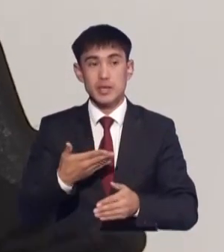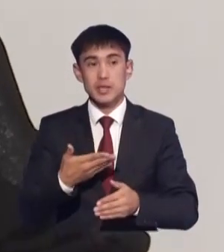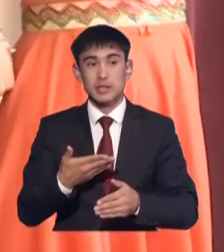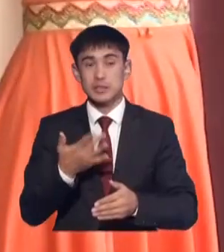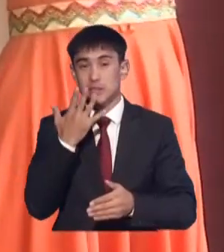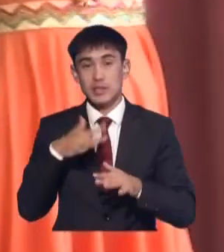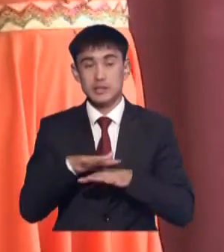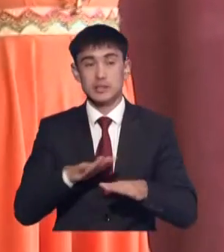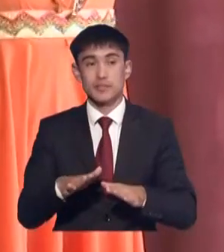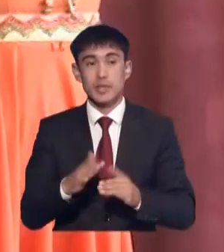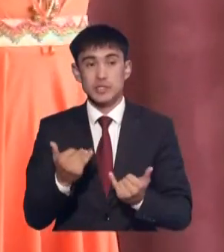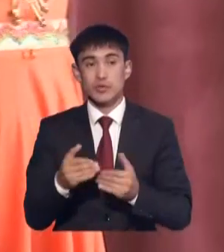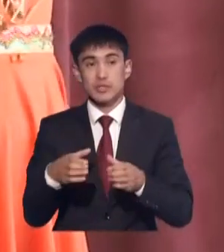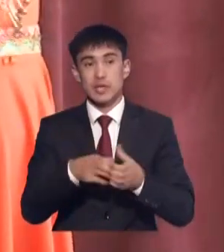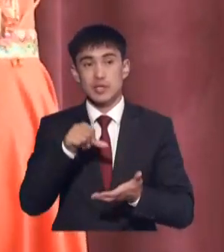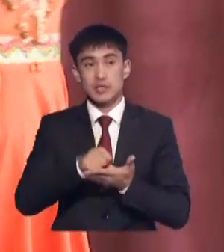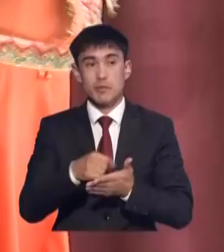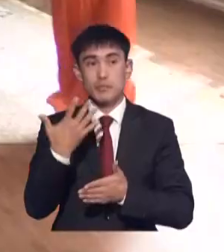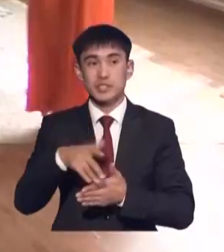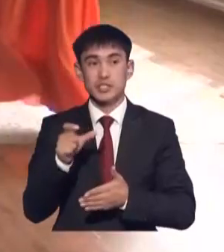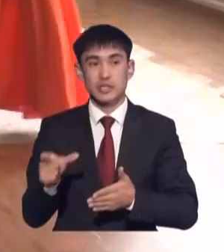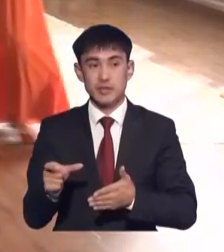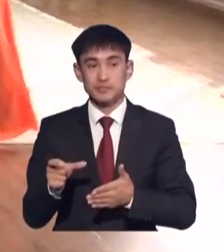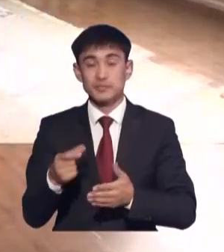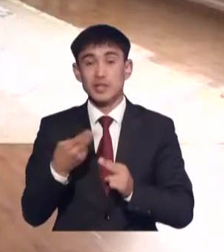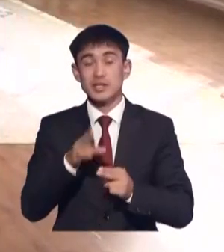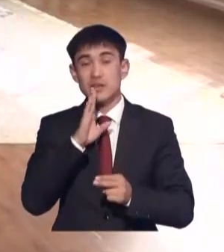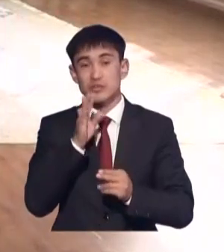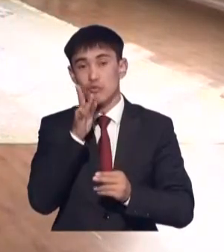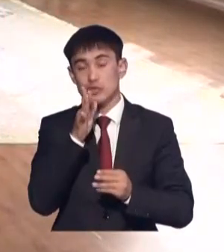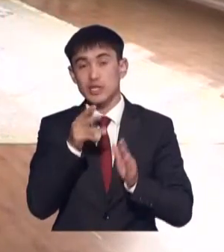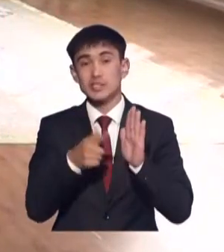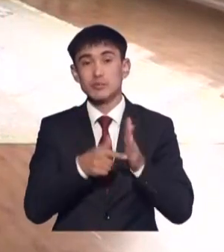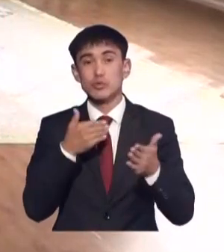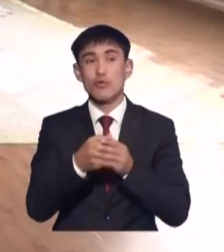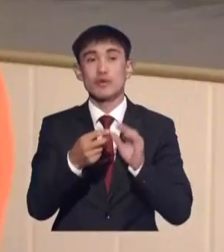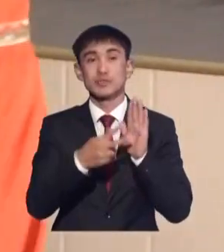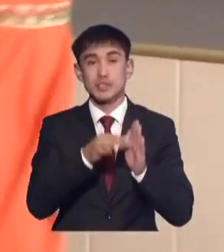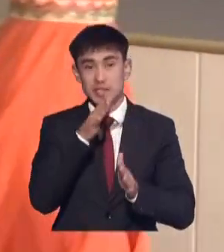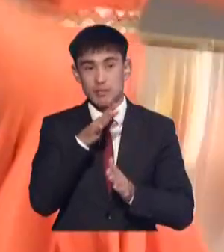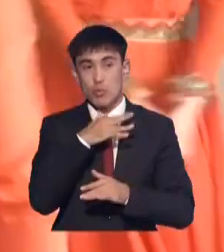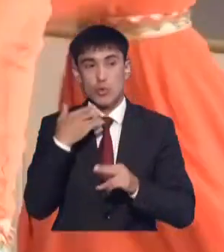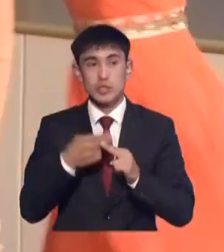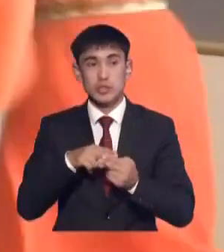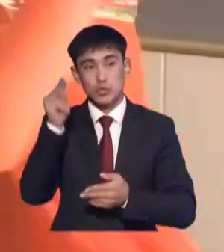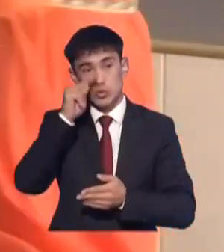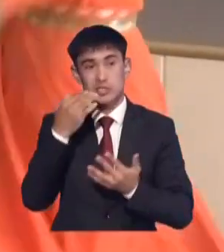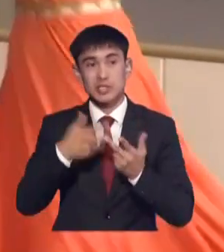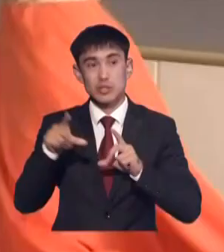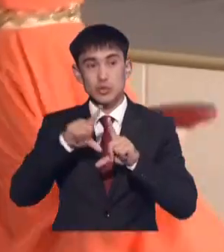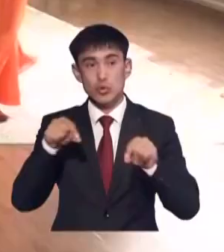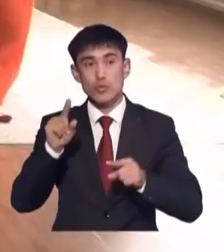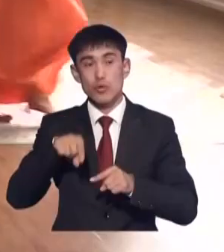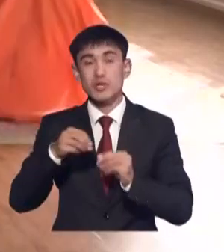не нация. Сегодня в составе коллектива около 50 человек. Это девочки в возрасте от 7 до 18 лет, многие из которых учатся в средней школе